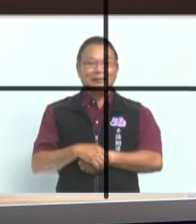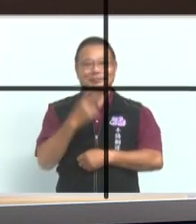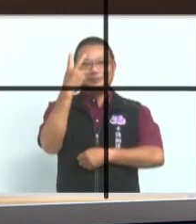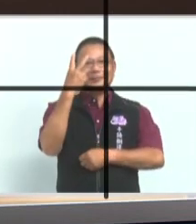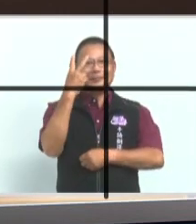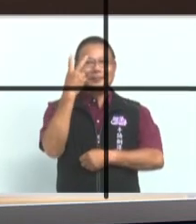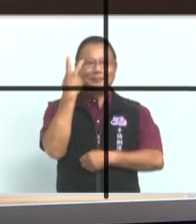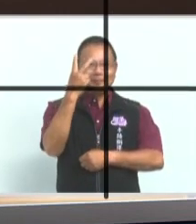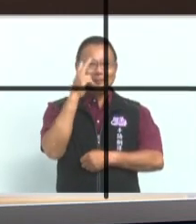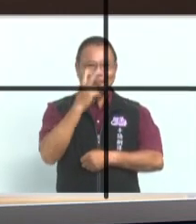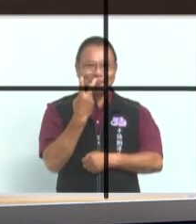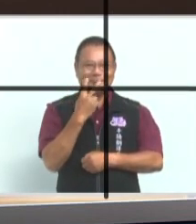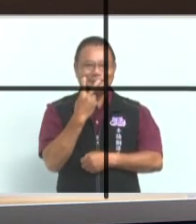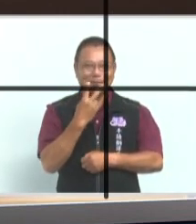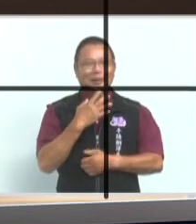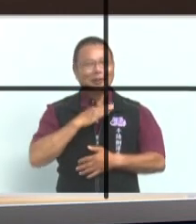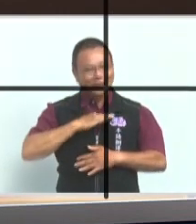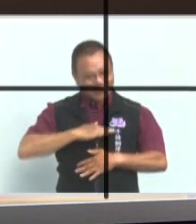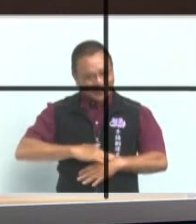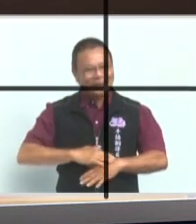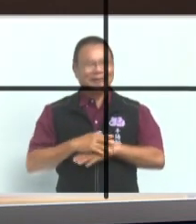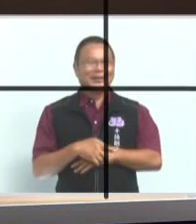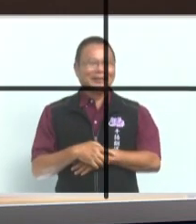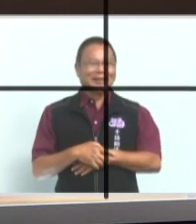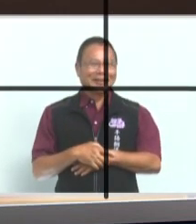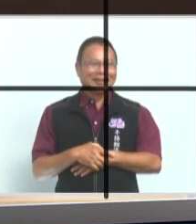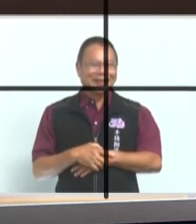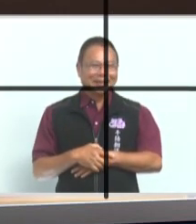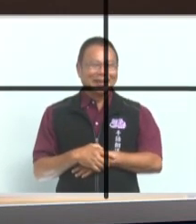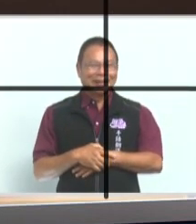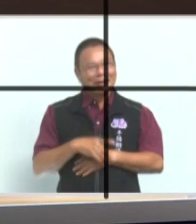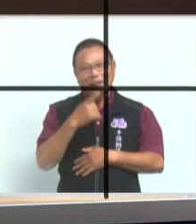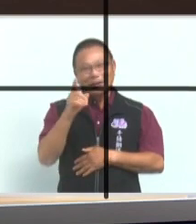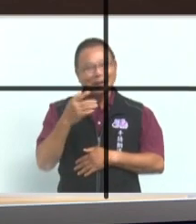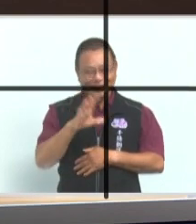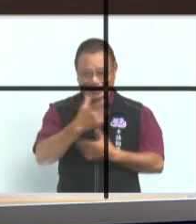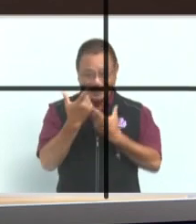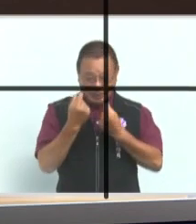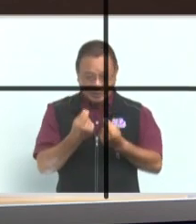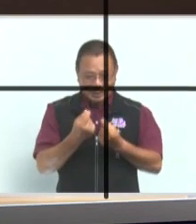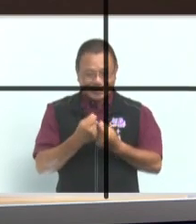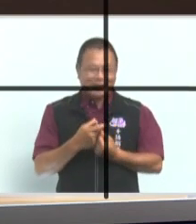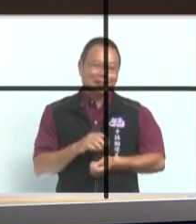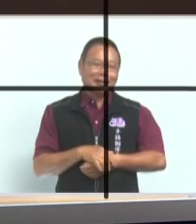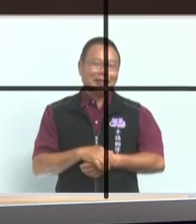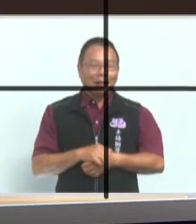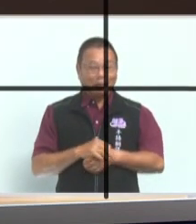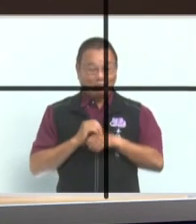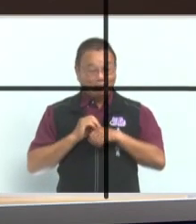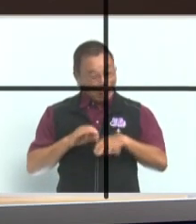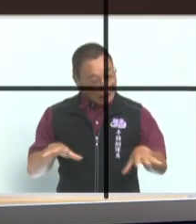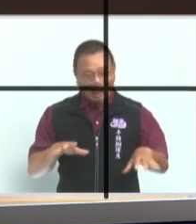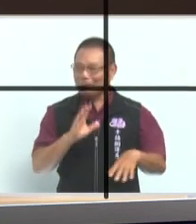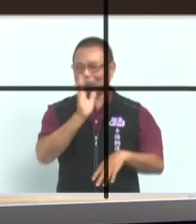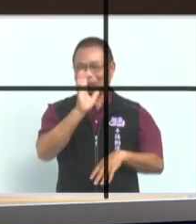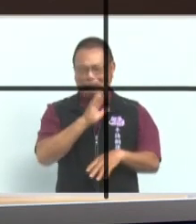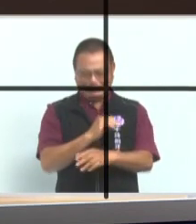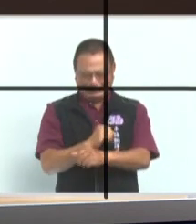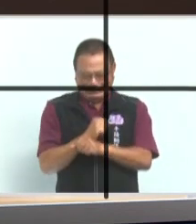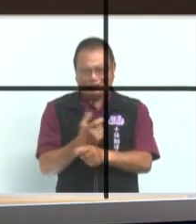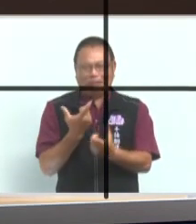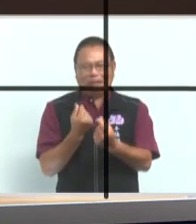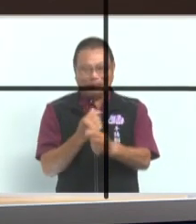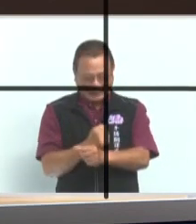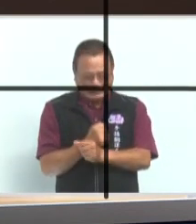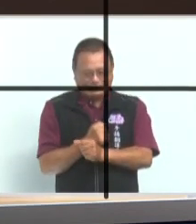台湾今仔日新冠肺炎本土病例确诊302例，校正回归有331例，其中彰化县今仔日